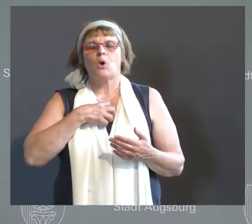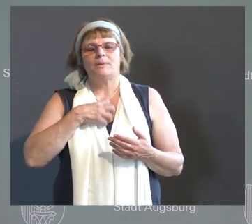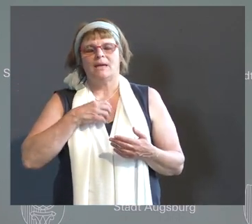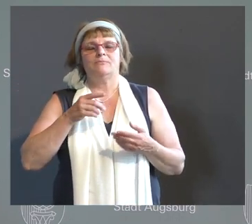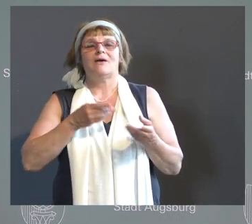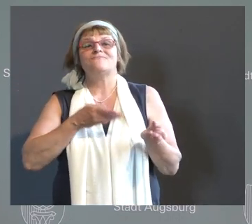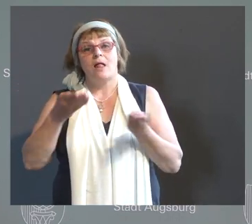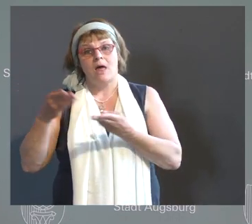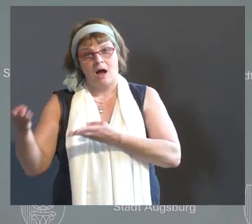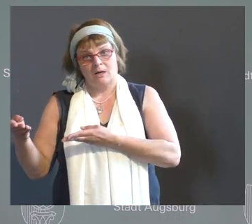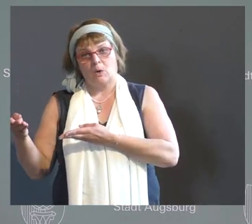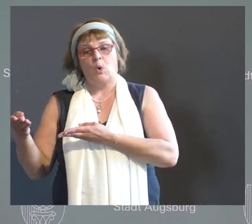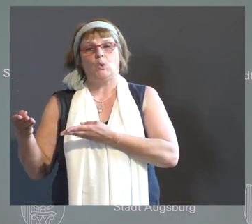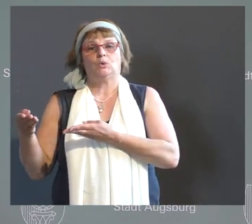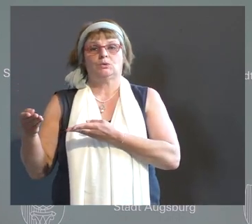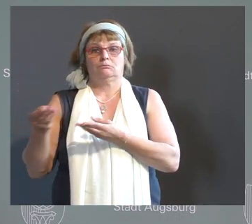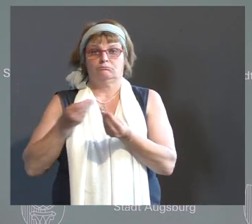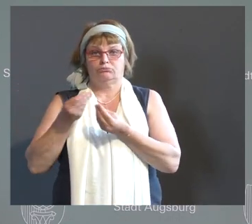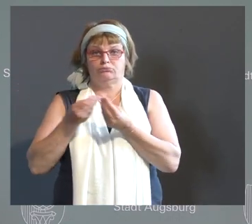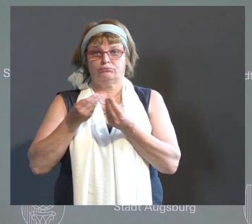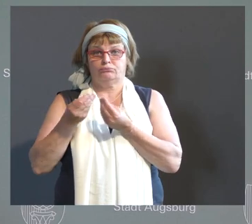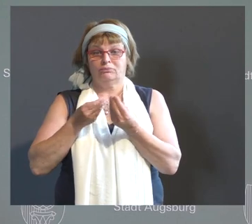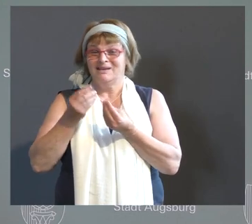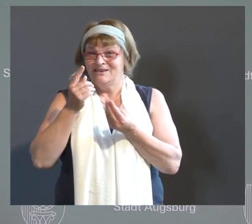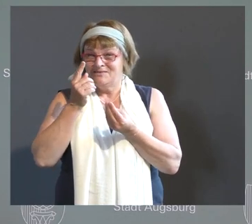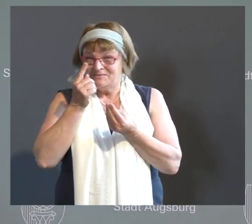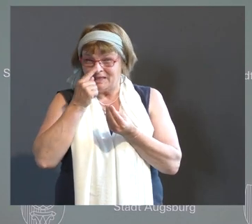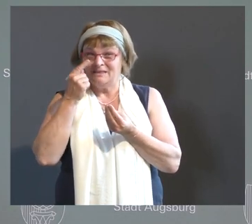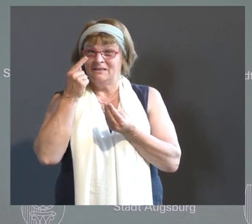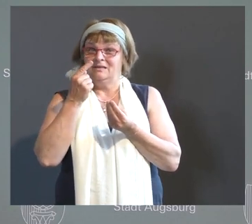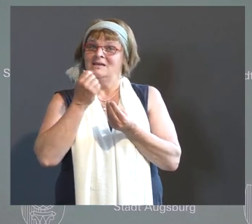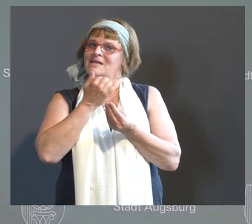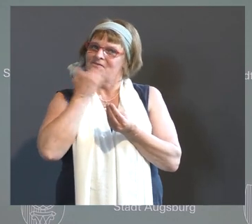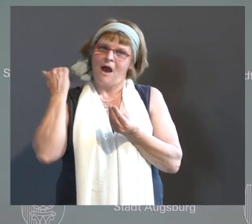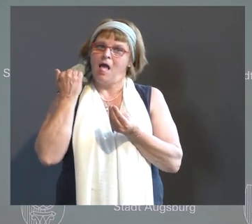weitere Maßnahmen folgen könnten, sollten die Krawalle kein Ende finden.